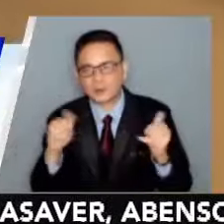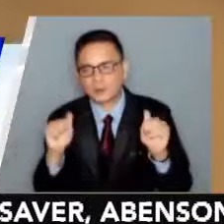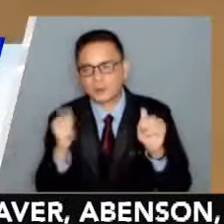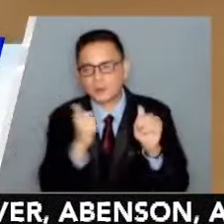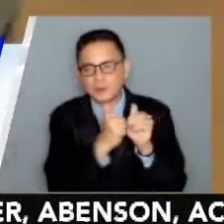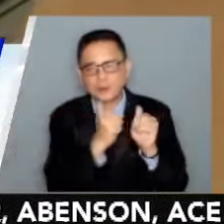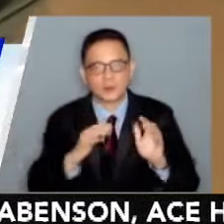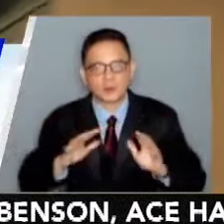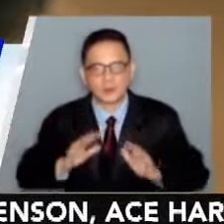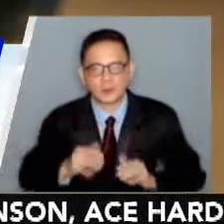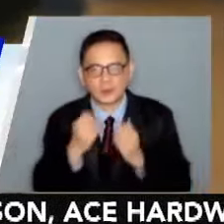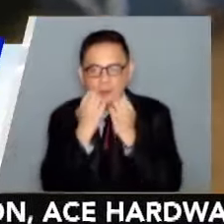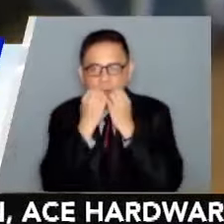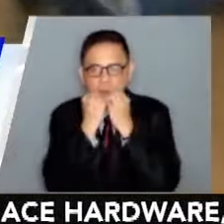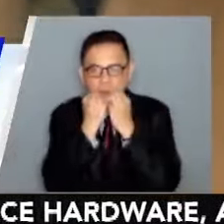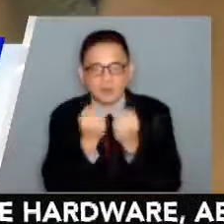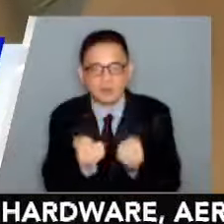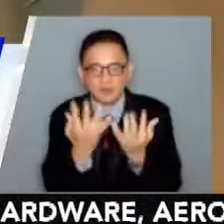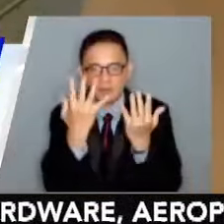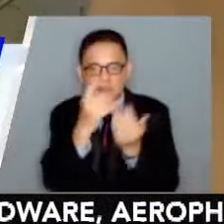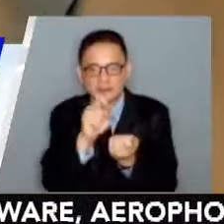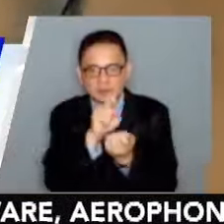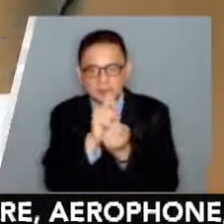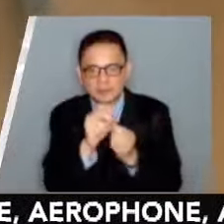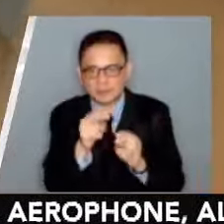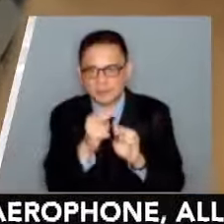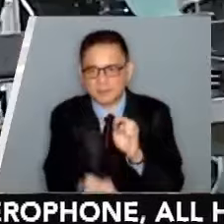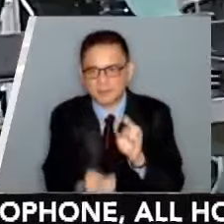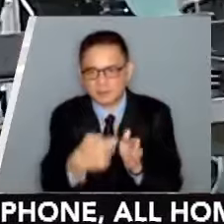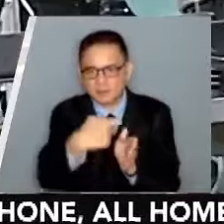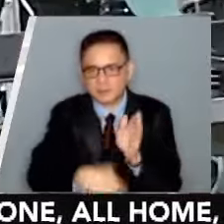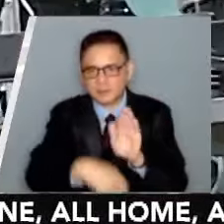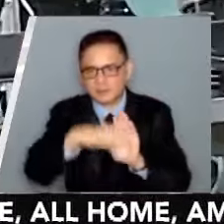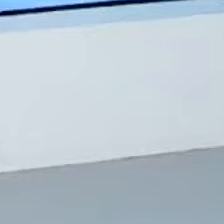kung magkano ang eksaktong bawa singil sa kuryente ngayong buwan.